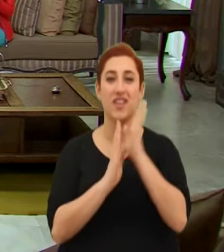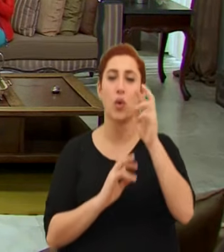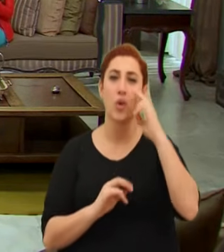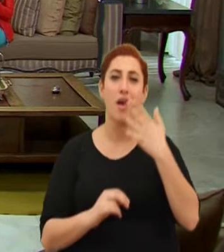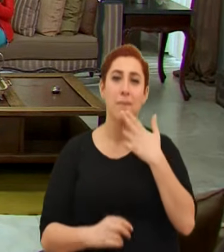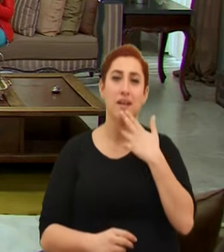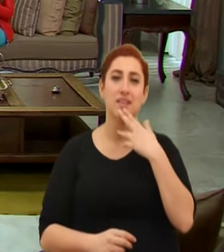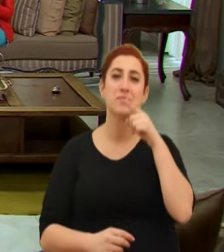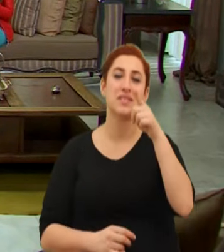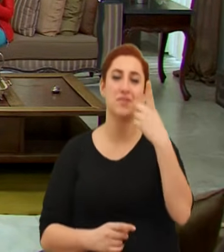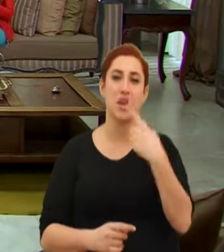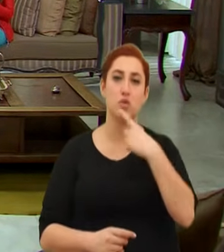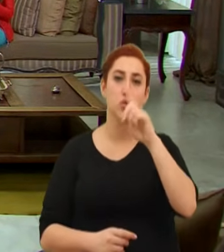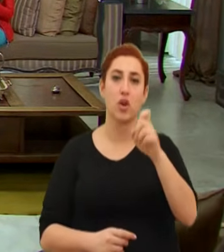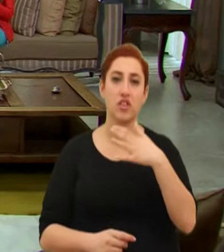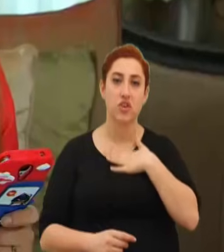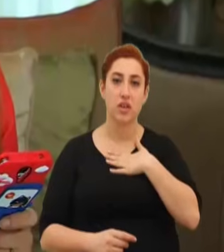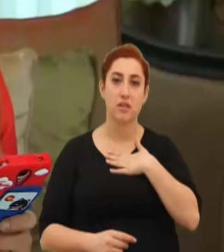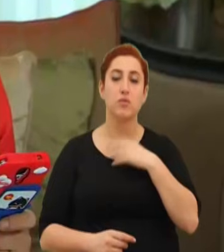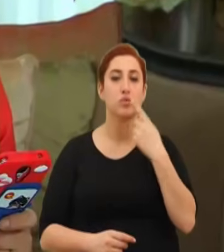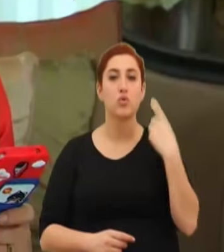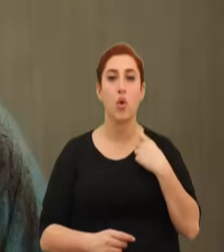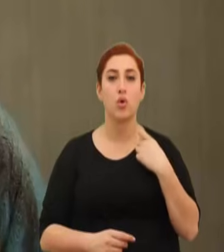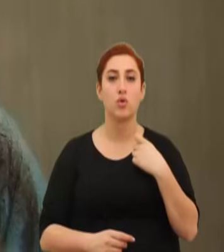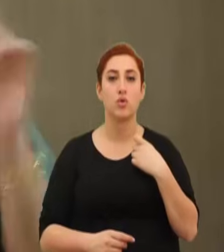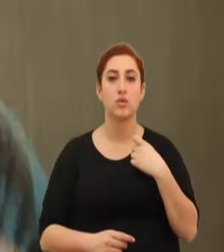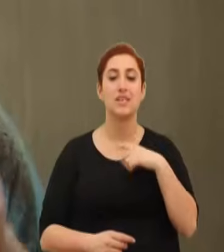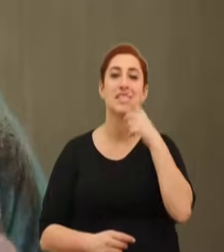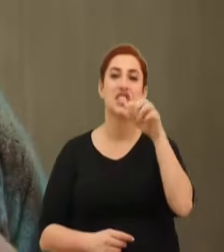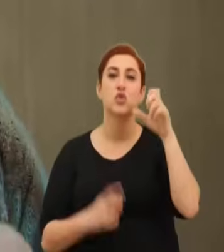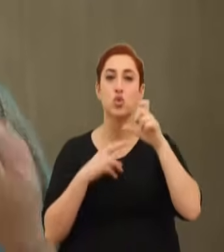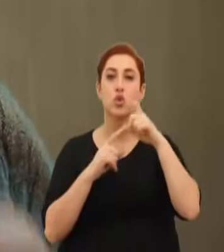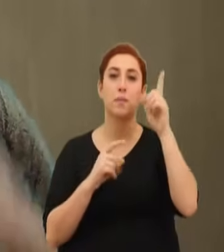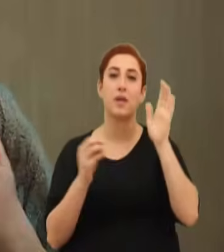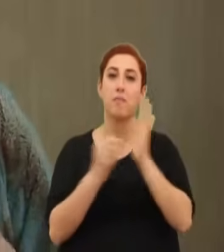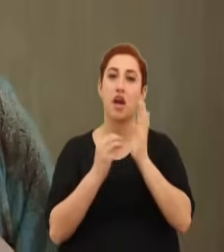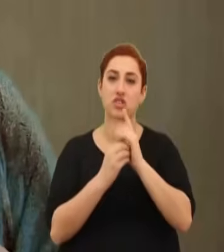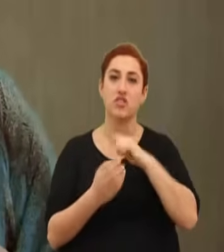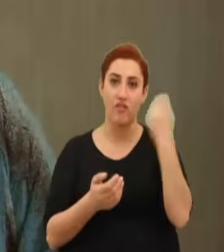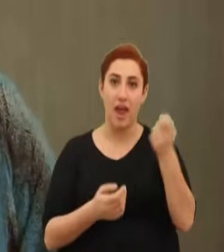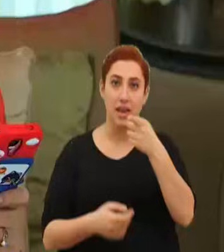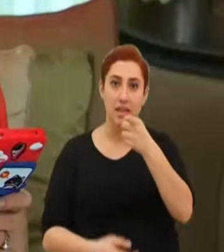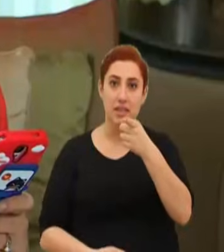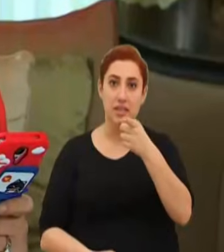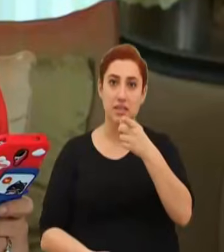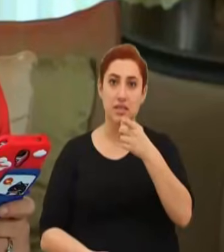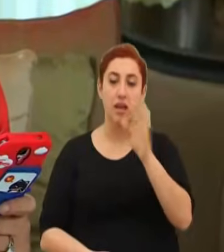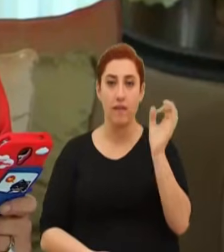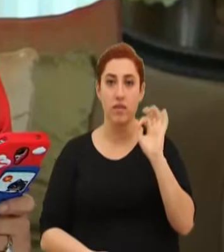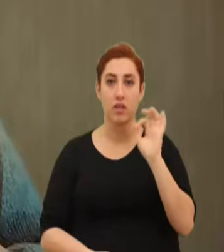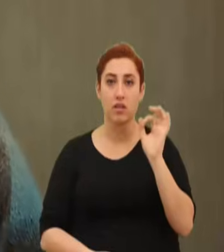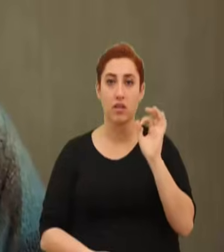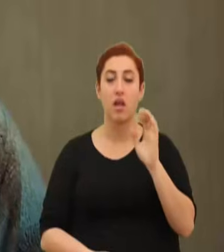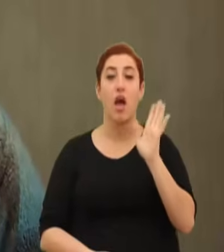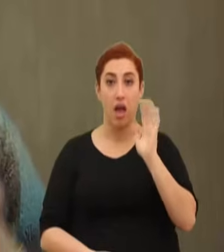Affedersiniz Rüya Hanım. Size bir şey soracaktım da. Sor canım. Siz Şükrü'ye bir bahşiş vermişsiniz ya.